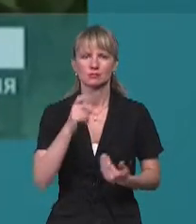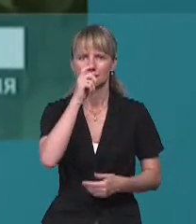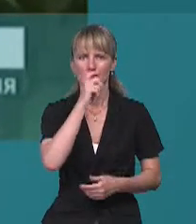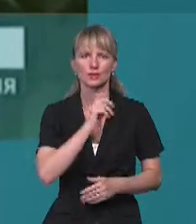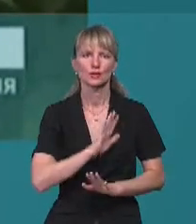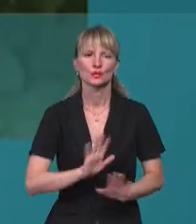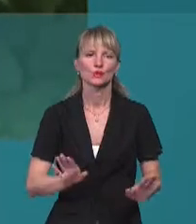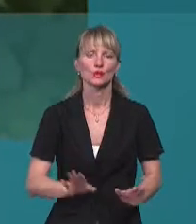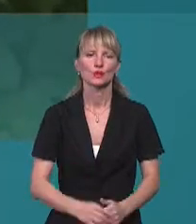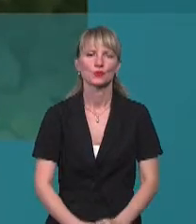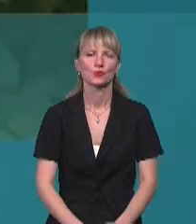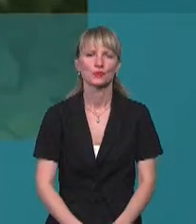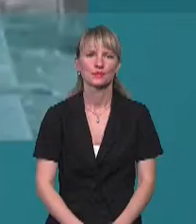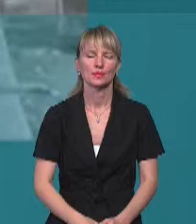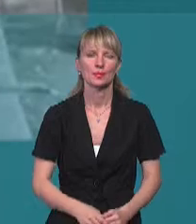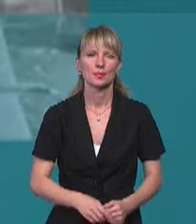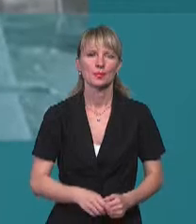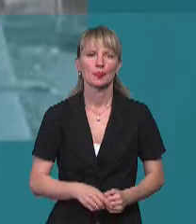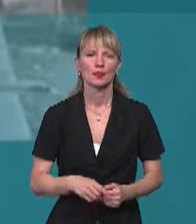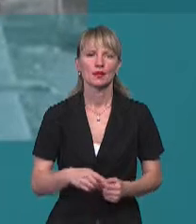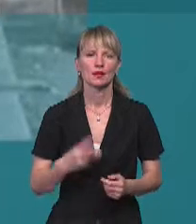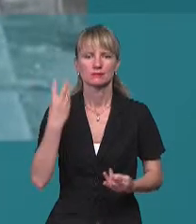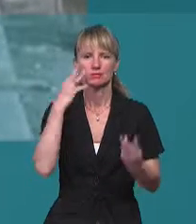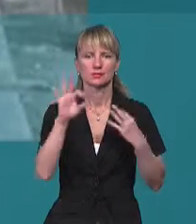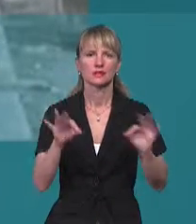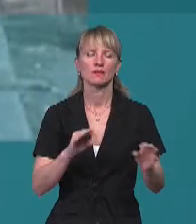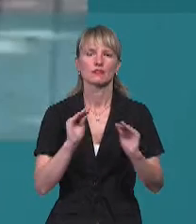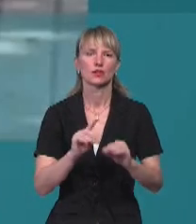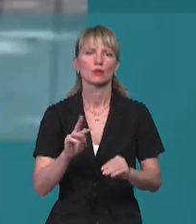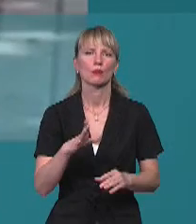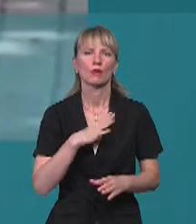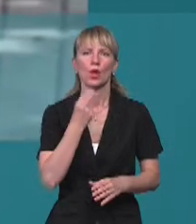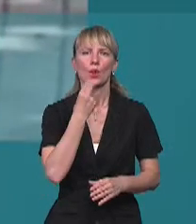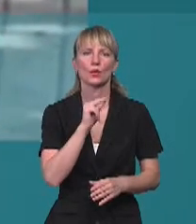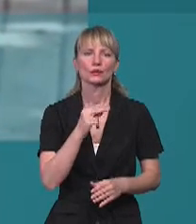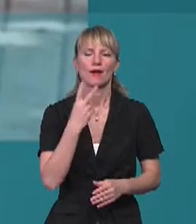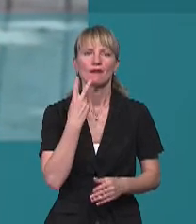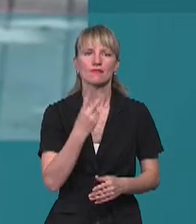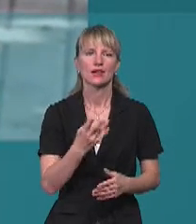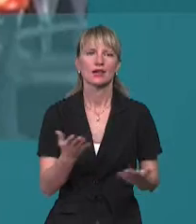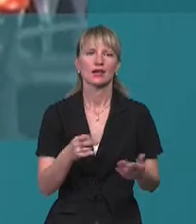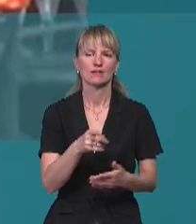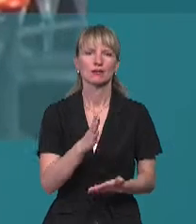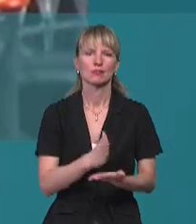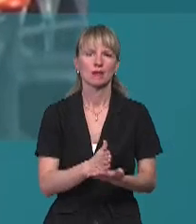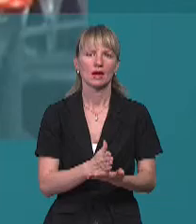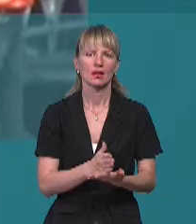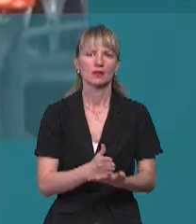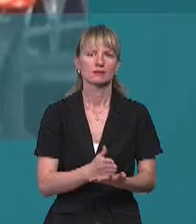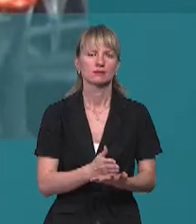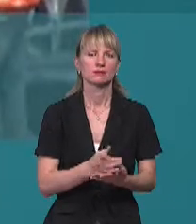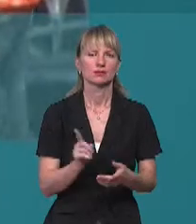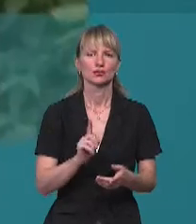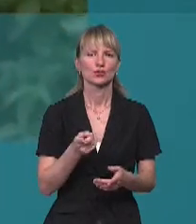незрозуміло. Це незрозумілий просто дизайн. Встановлюю, щоб було краще, але вигляд, який він має, це просто